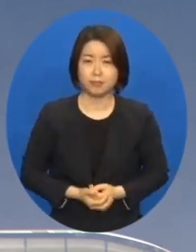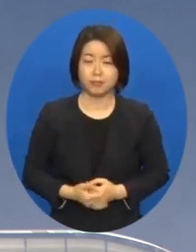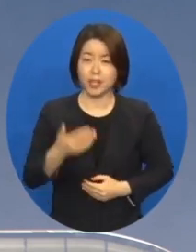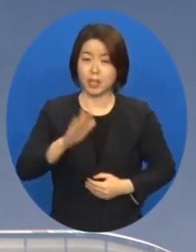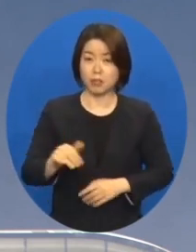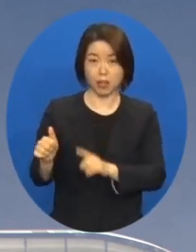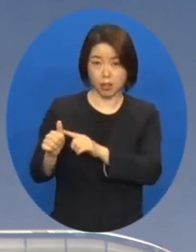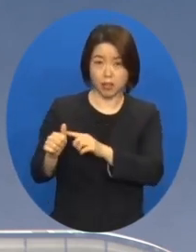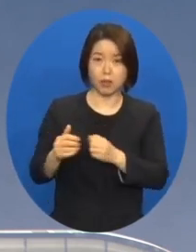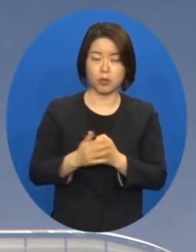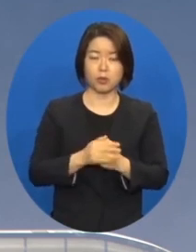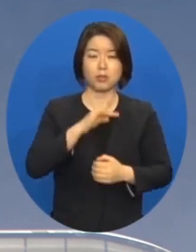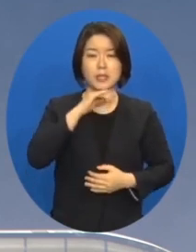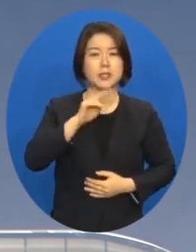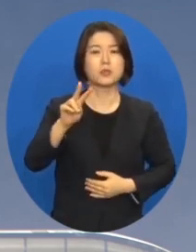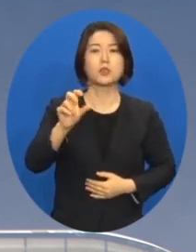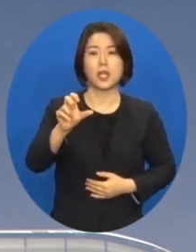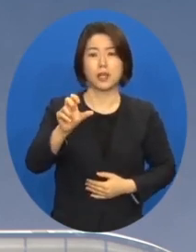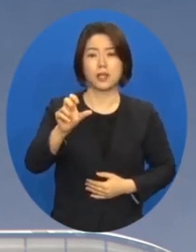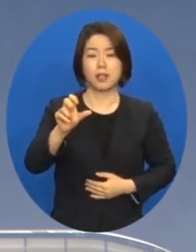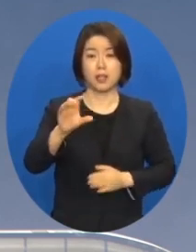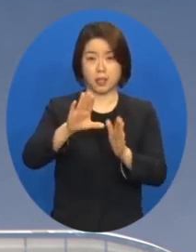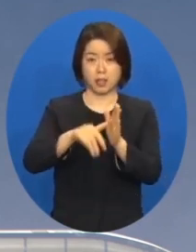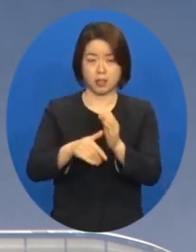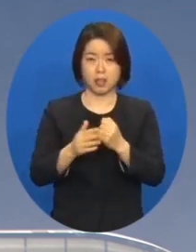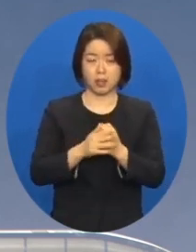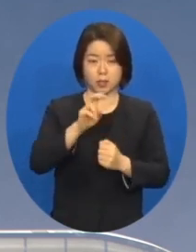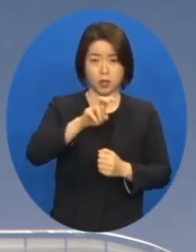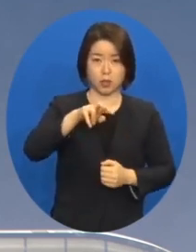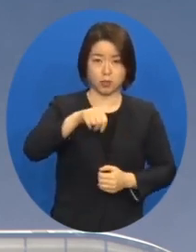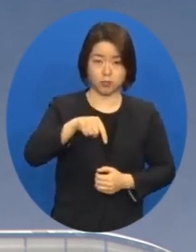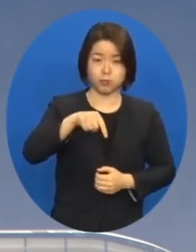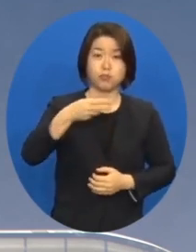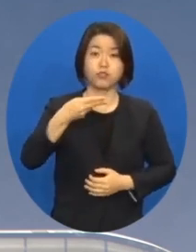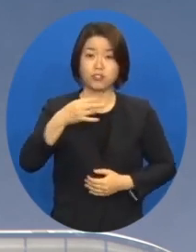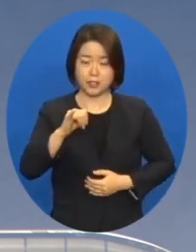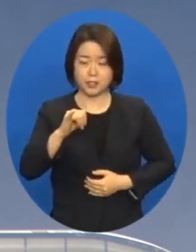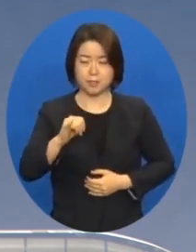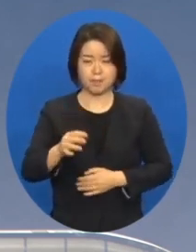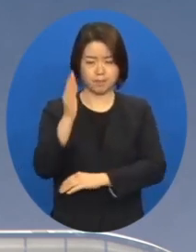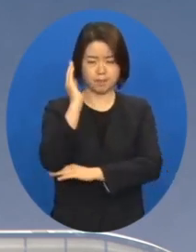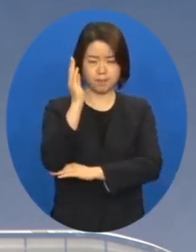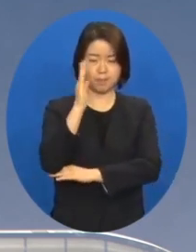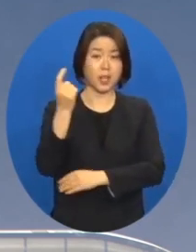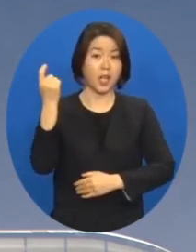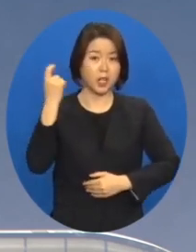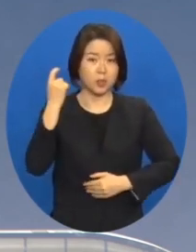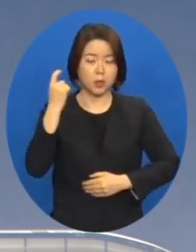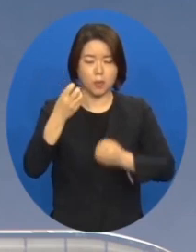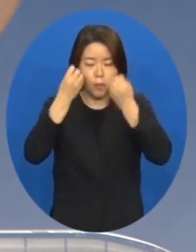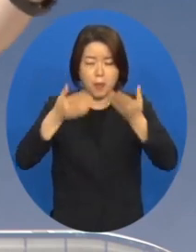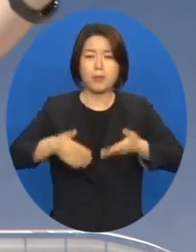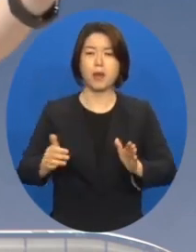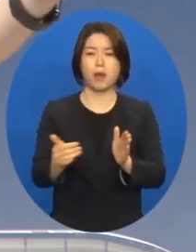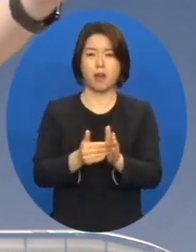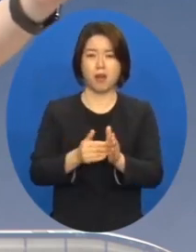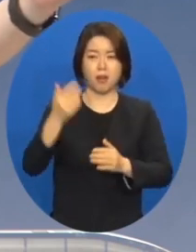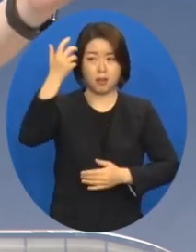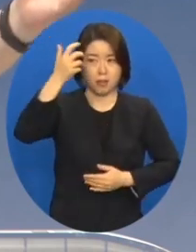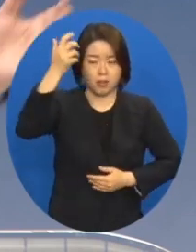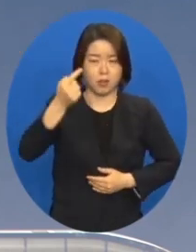그런데 그는 25살에 무디의 설교를 듣고 거듭납니다. 그리고 영적인 눈이